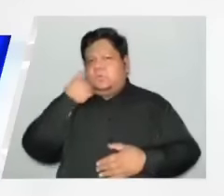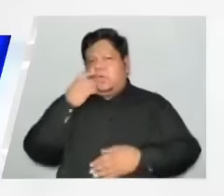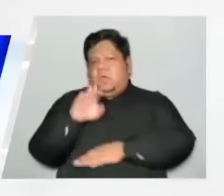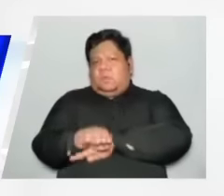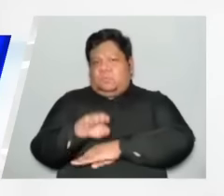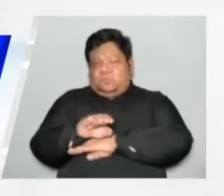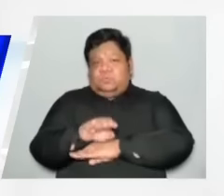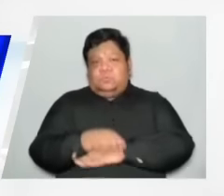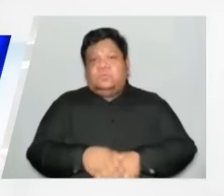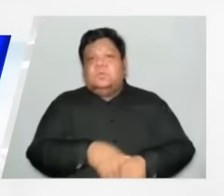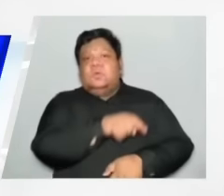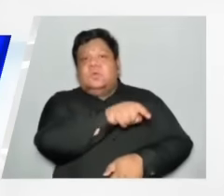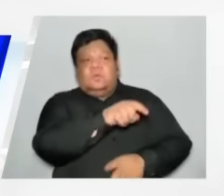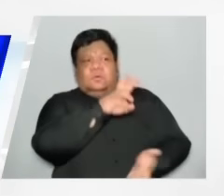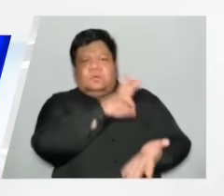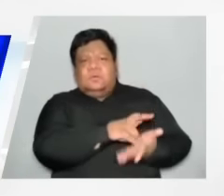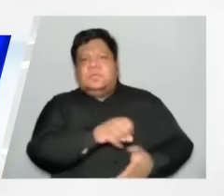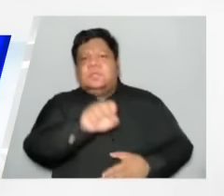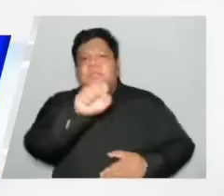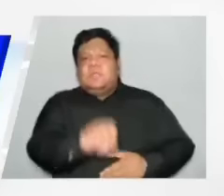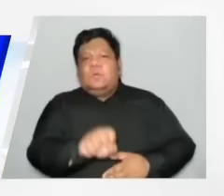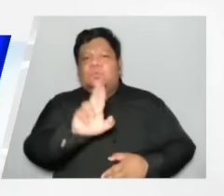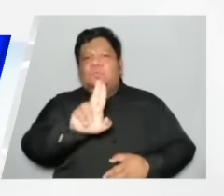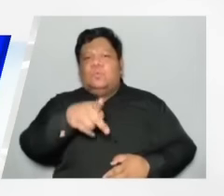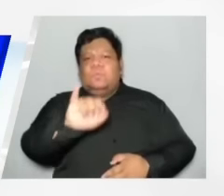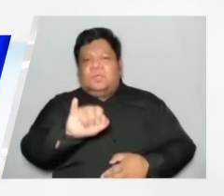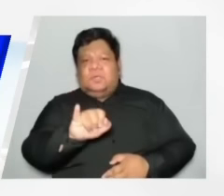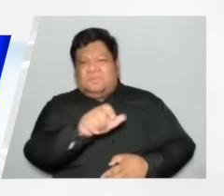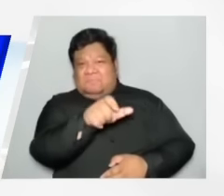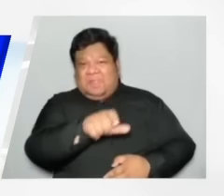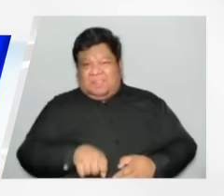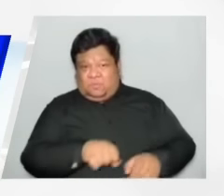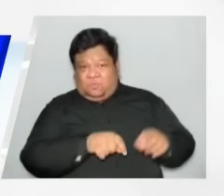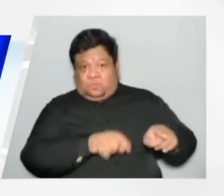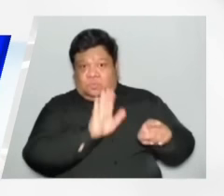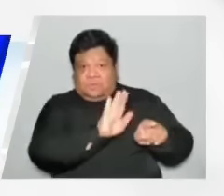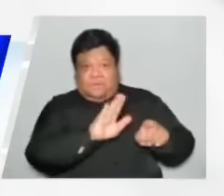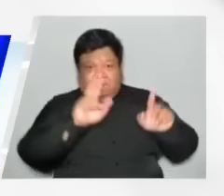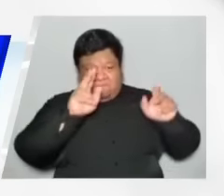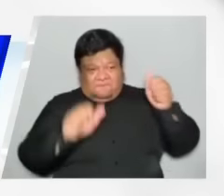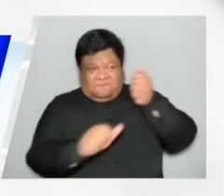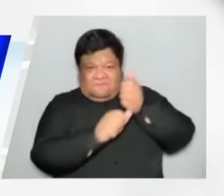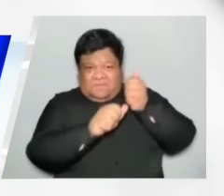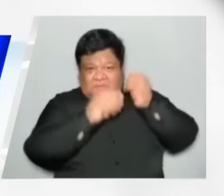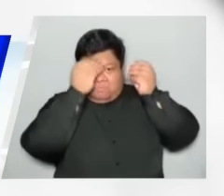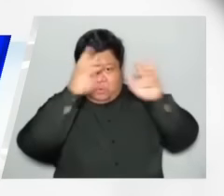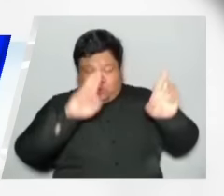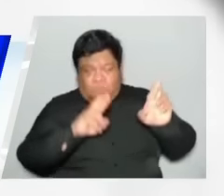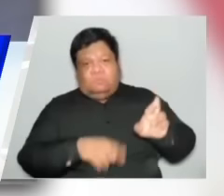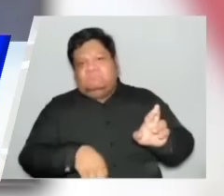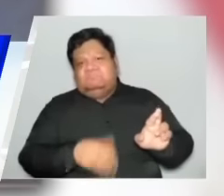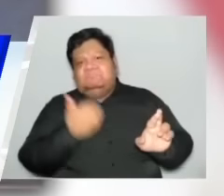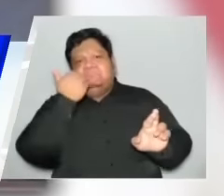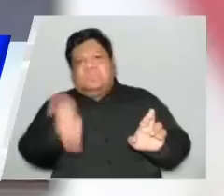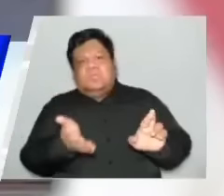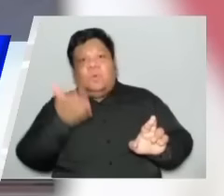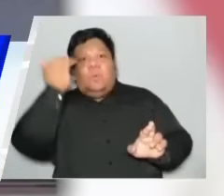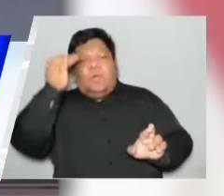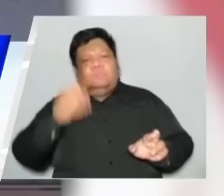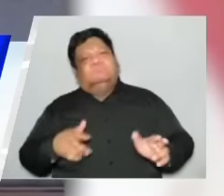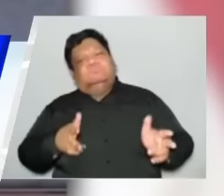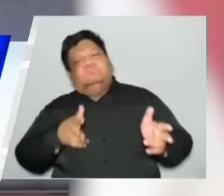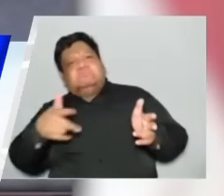Maguindanao del Sur. Ayon sa pulisya, pinagbabari ang sasakyang lulan si Vice Mayor Roldan Benito. Patay rin ang isa sa kanyang security